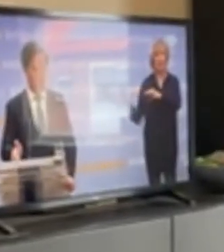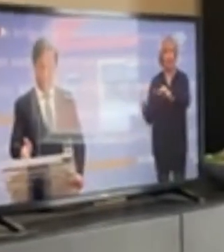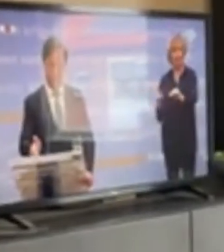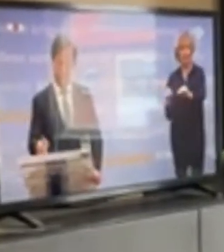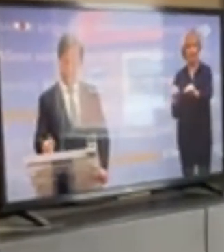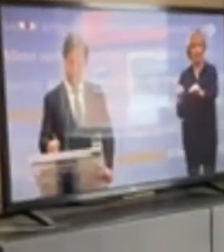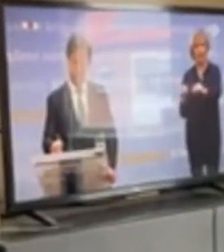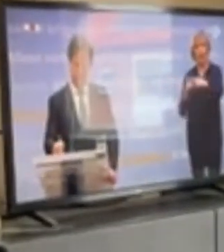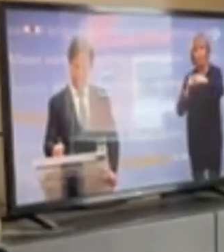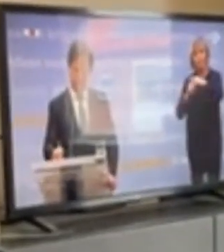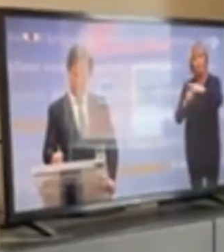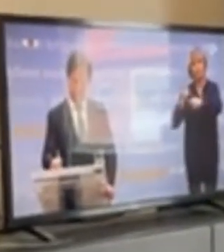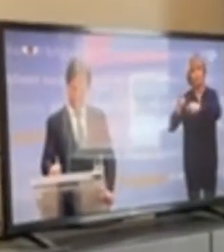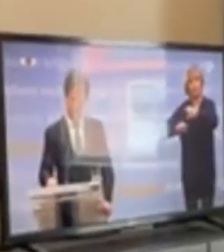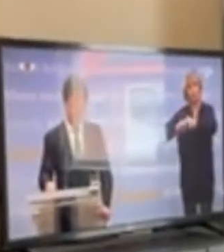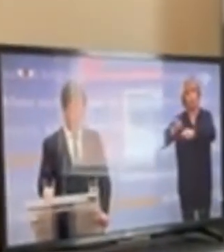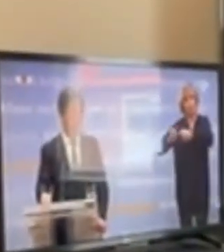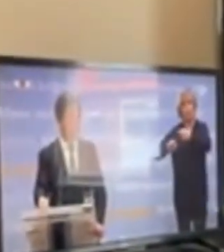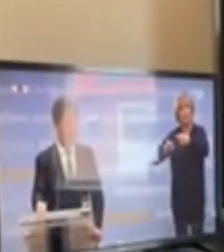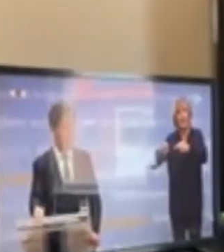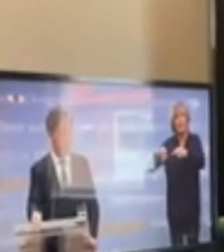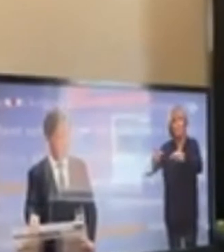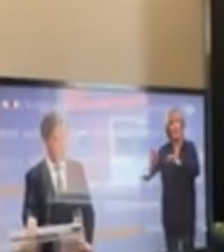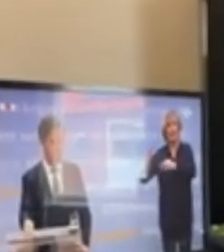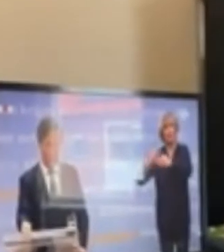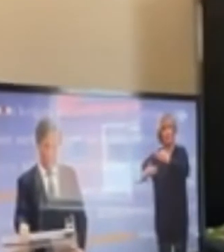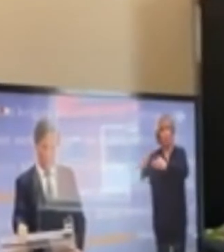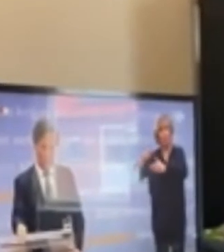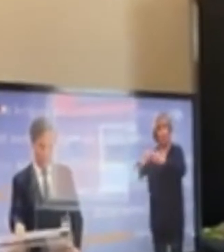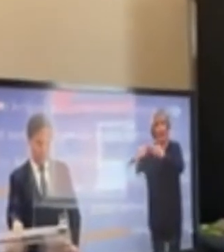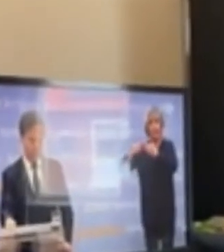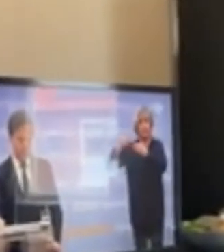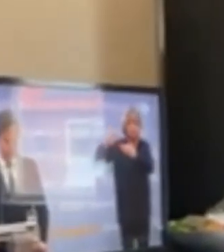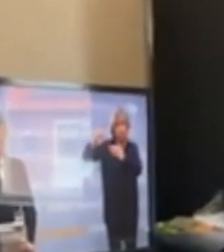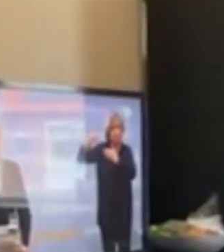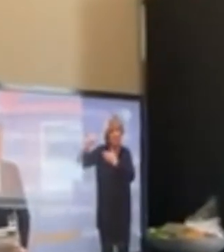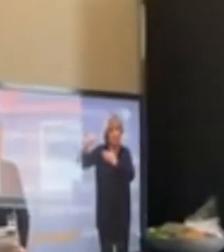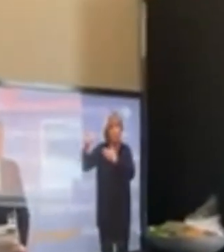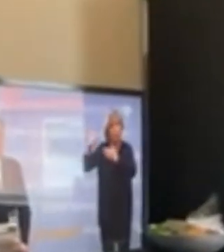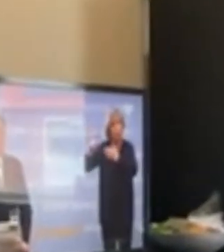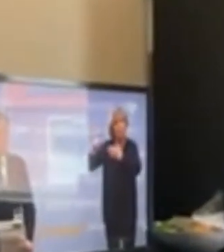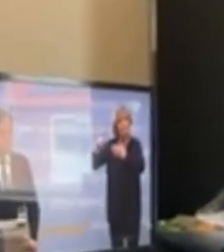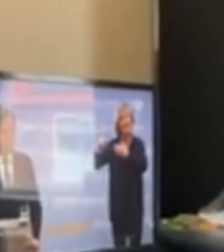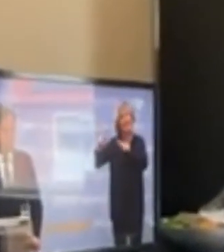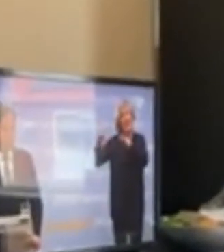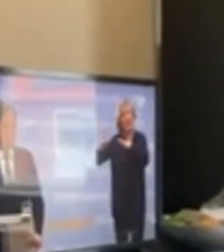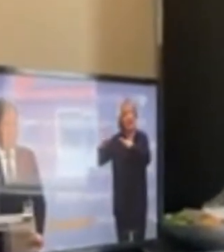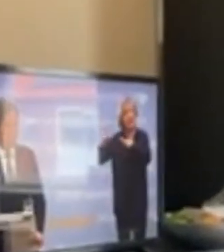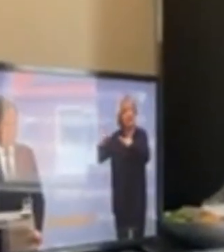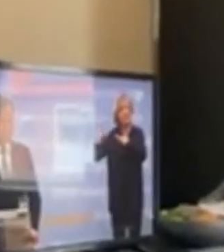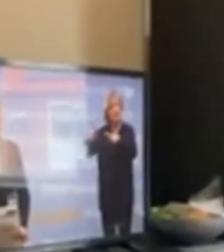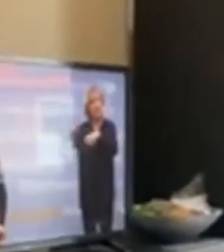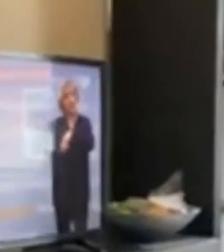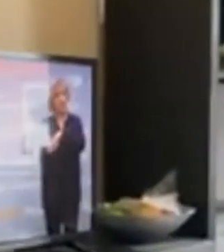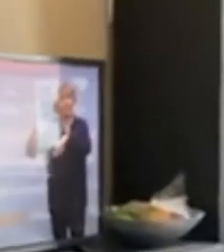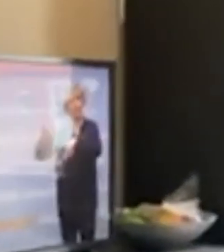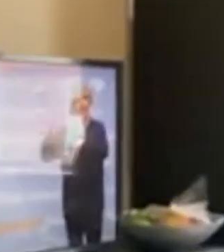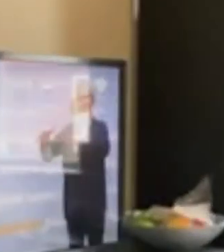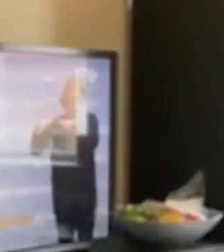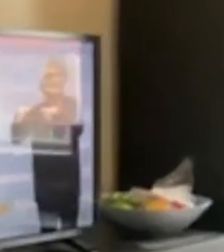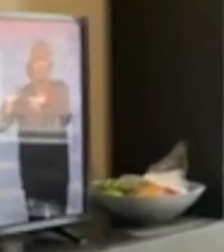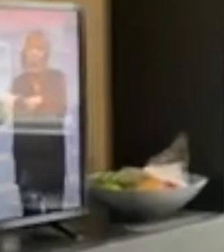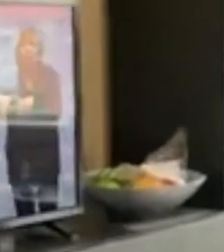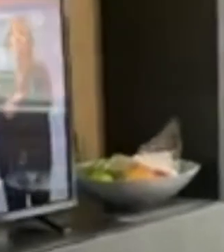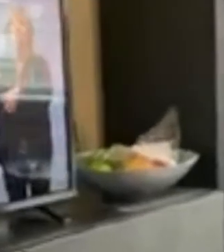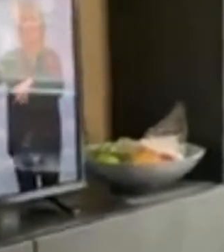ervoor kunnen zorgen dat we beter voorbereid zijn op die Engelse variant die een veel hoger risico met zich